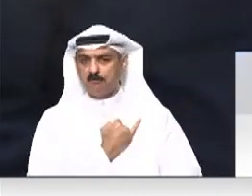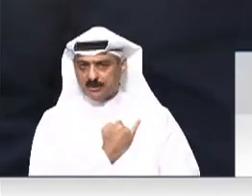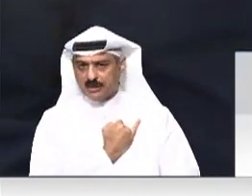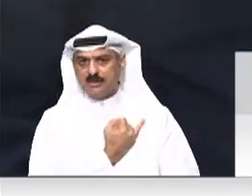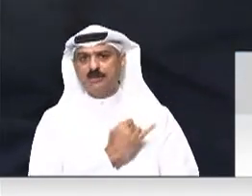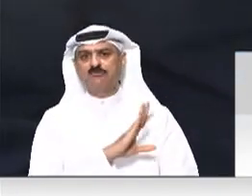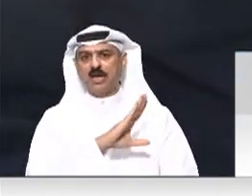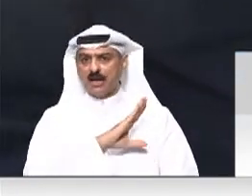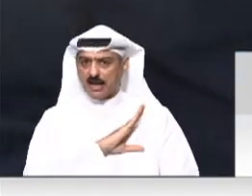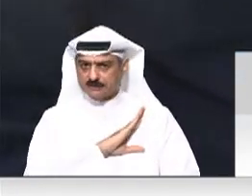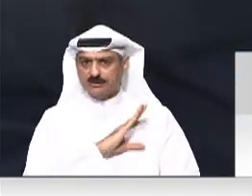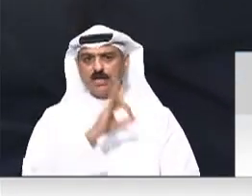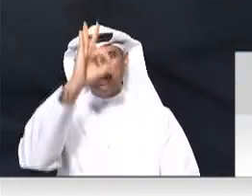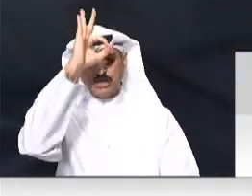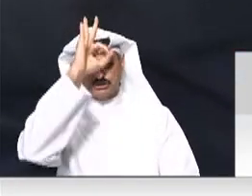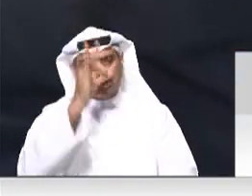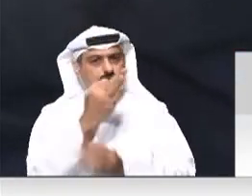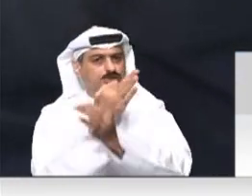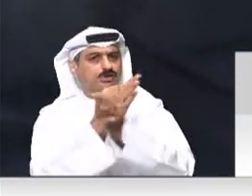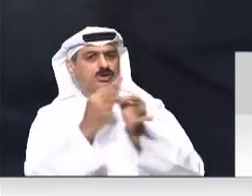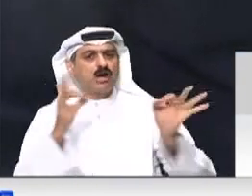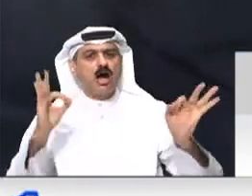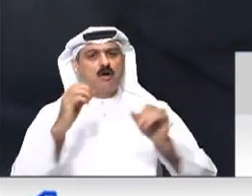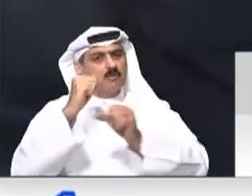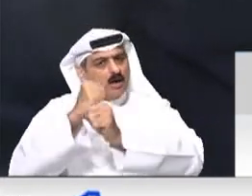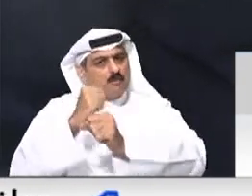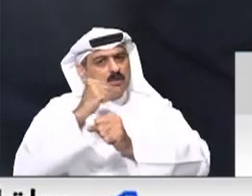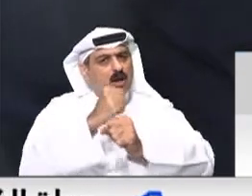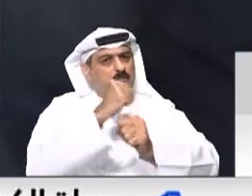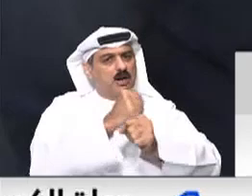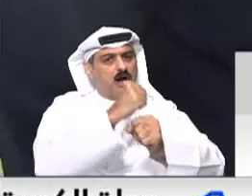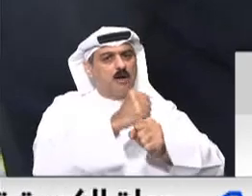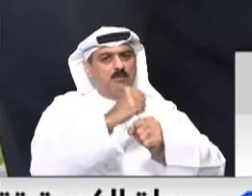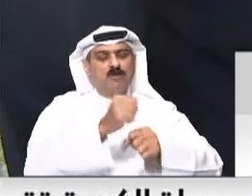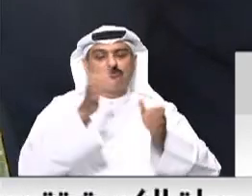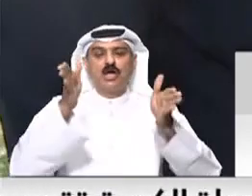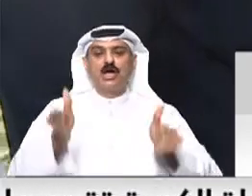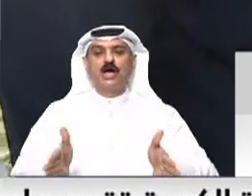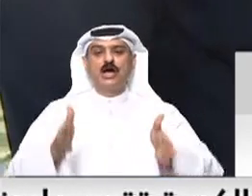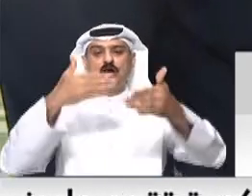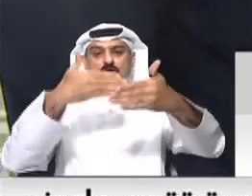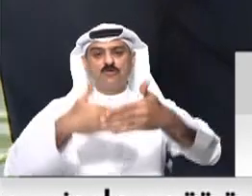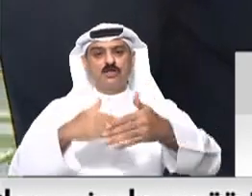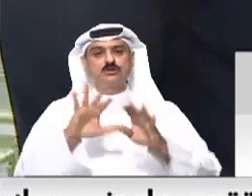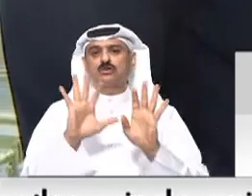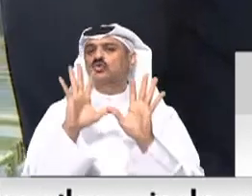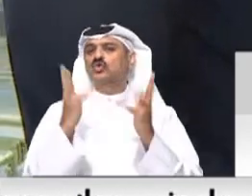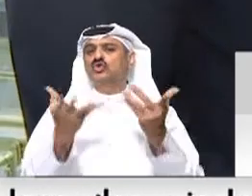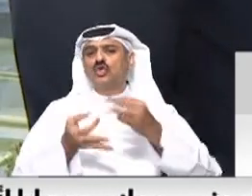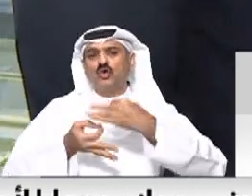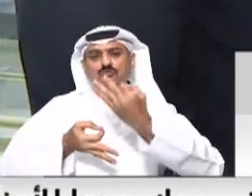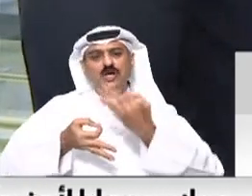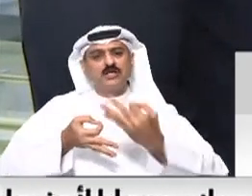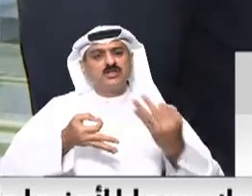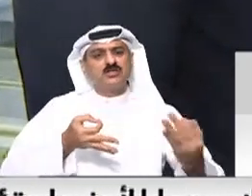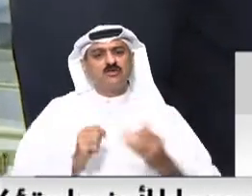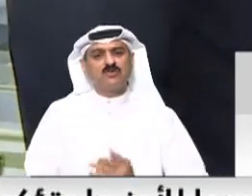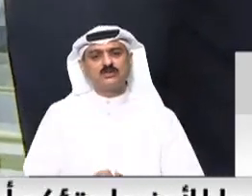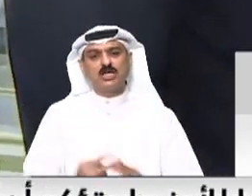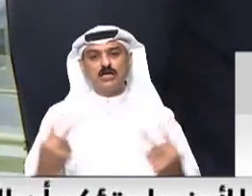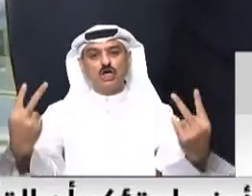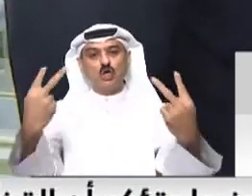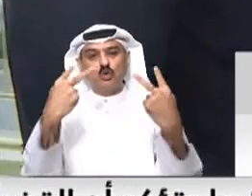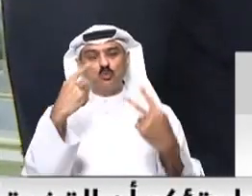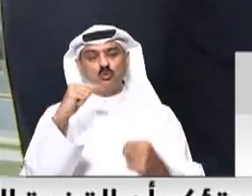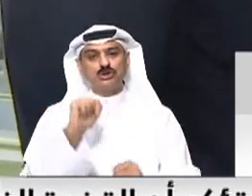على هذه الحقيقة الجهود التي تبذل من أجل تجهيز صناديق الاقتراع. يا ليت تطلع السادة المشاهدين الكرام حول